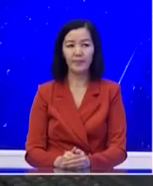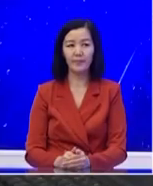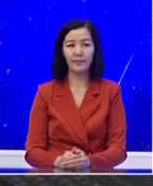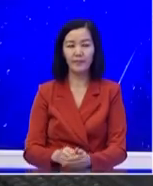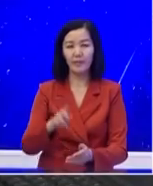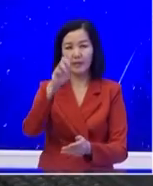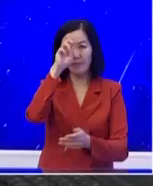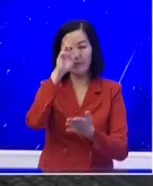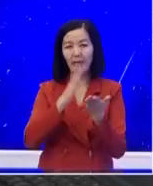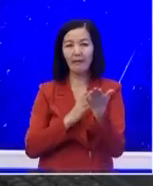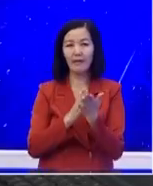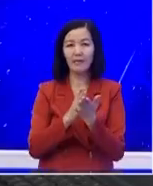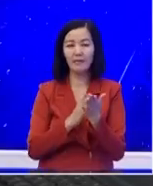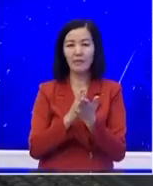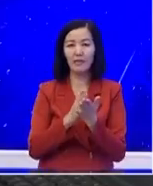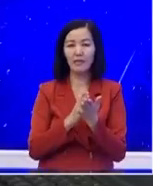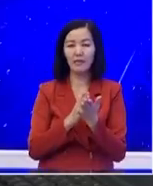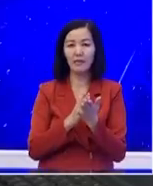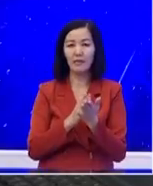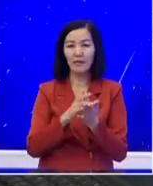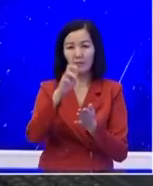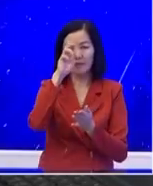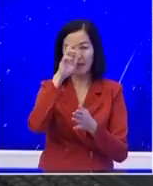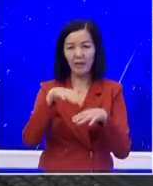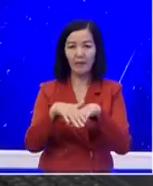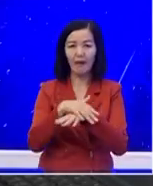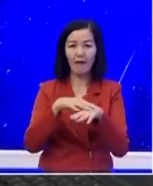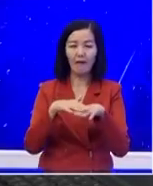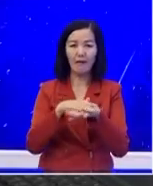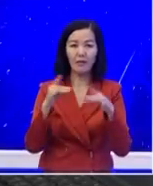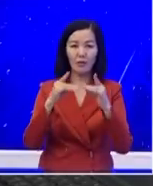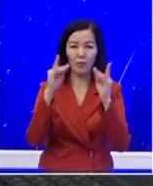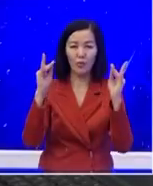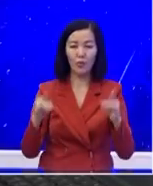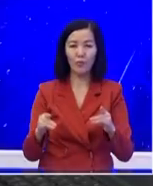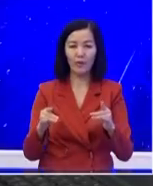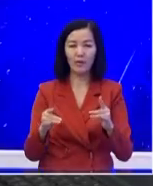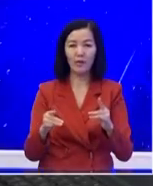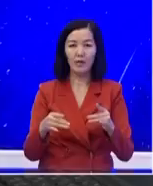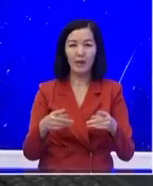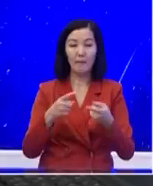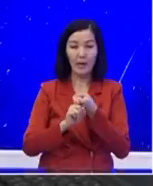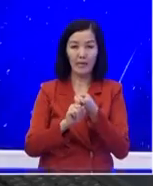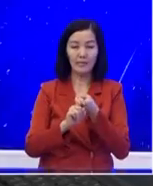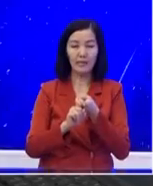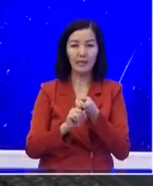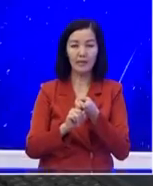Мемлекеттік қызметшілер мемлекет пен халықтың ортасында алтын көпір болып табылады. Олар өздерінің